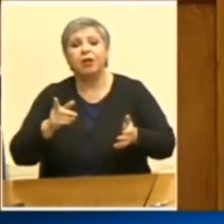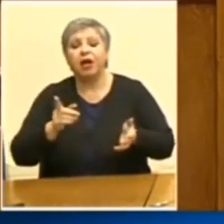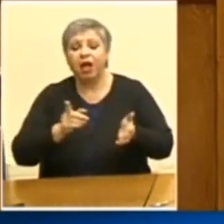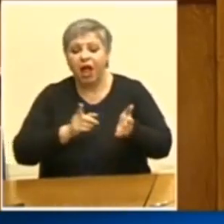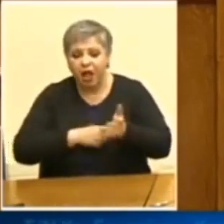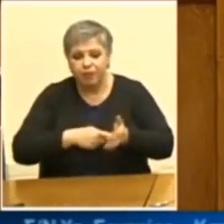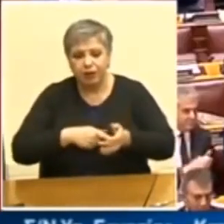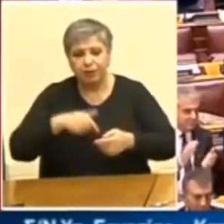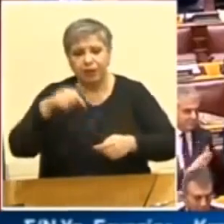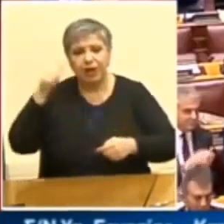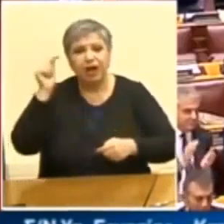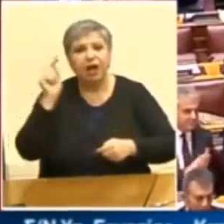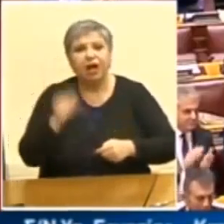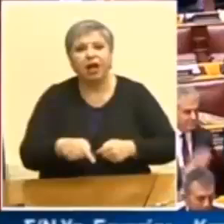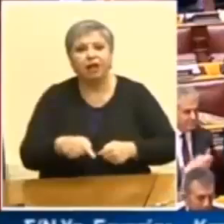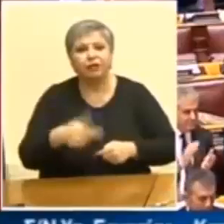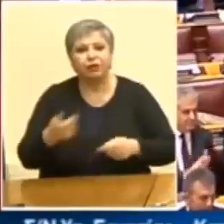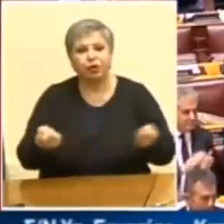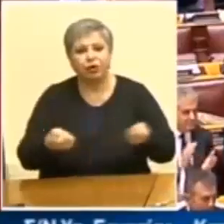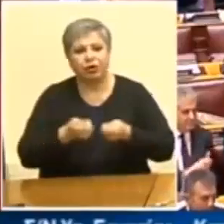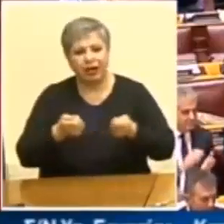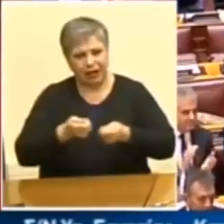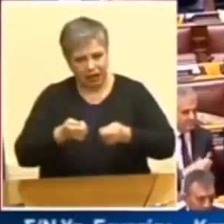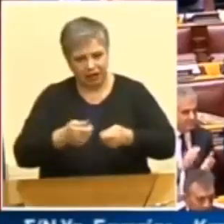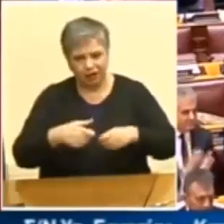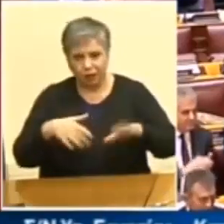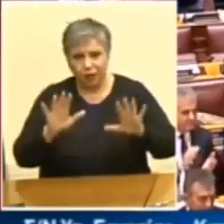μια μείζωνα εθνική υποχώρηση.